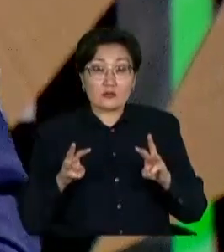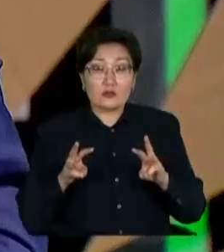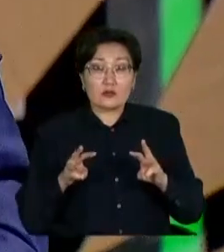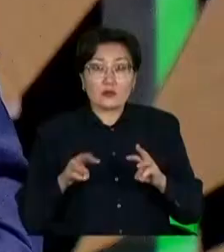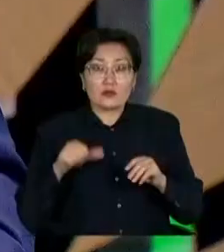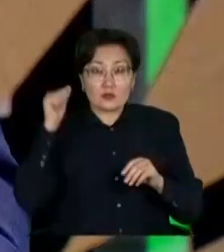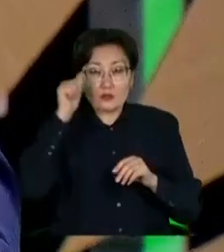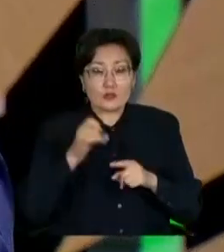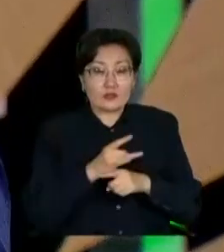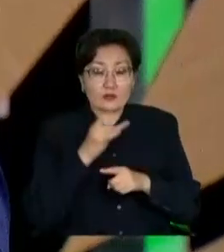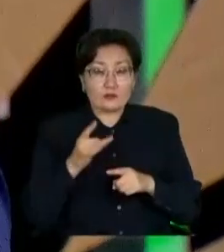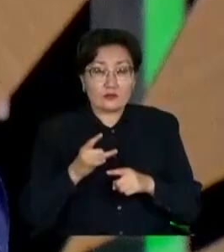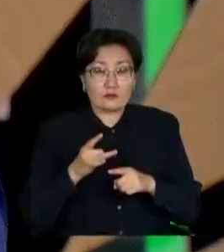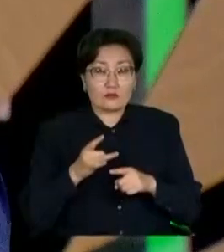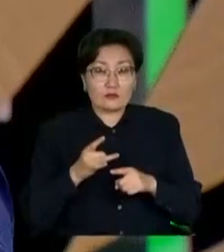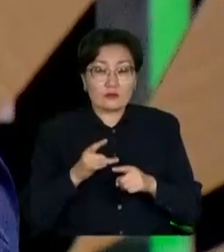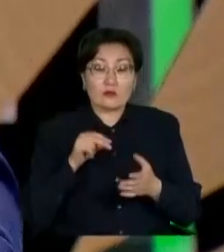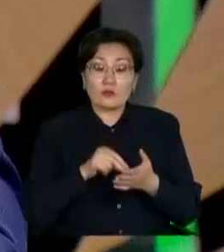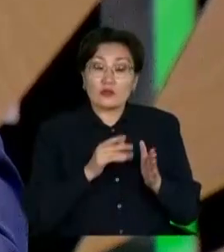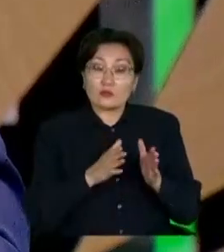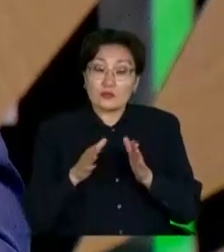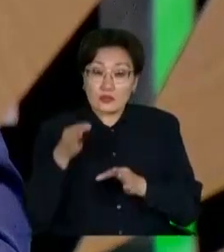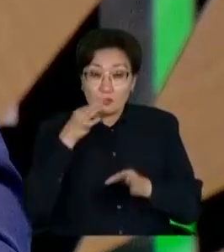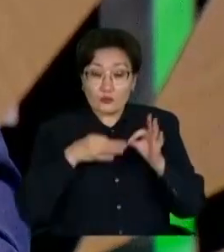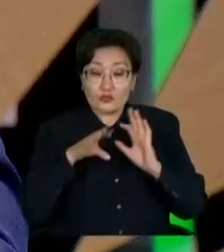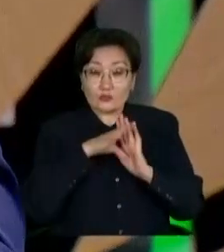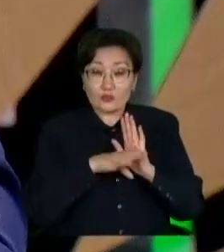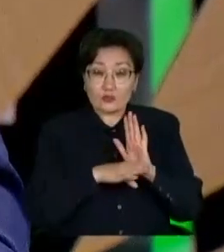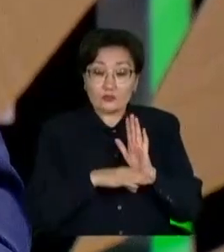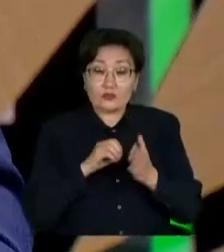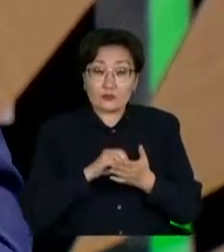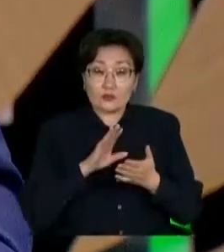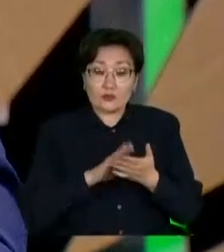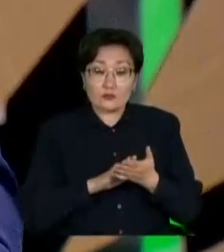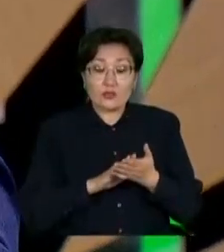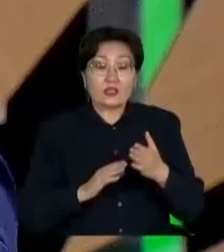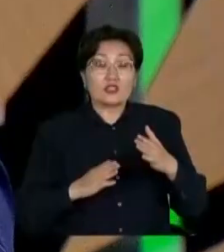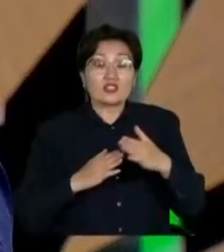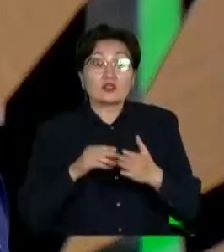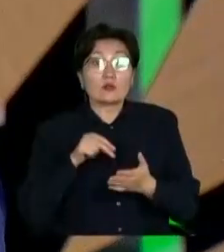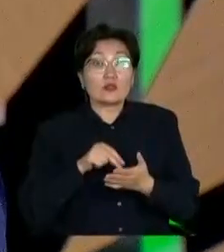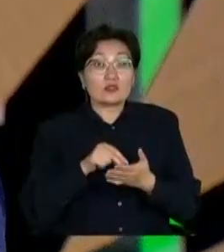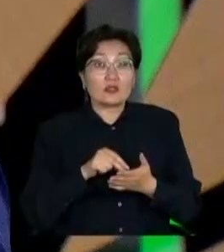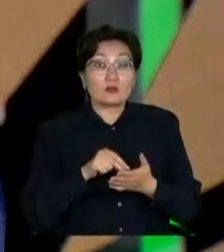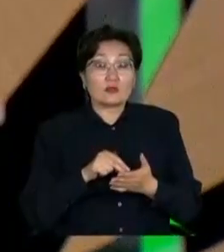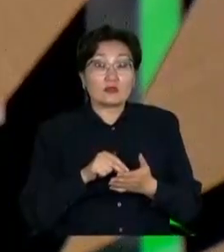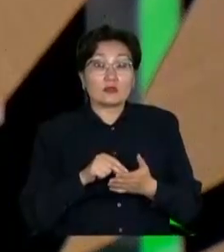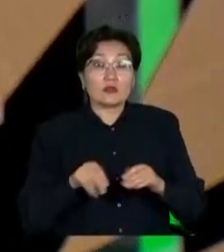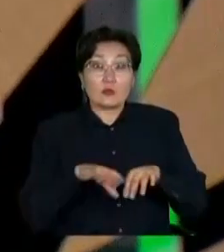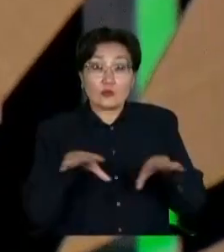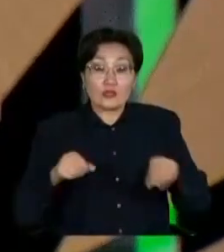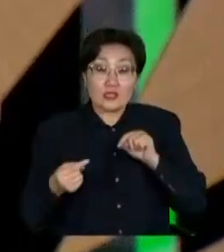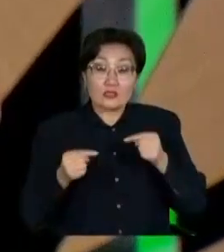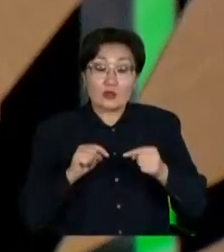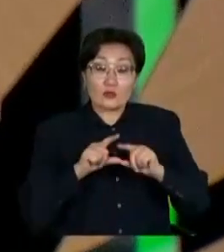реттен жиі емес бағалық реттеуге жататын дәрілік заттар тізбесіне өзгерген шекті бағасымен заттарды жаңа монополия қарсы